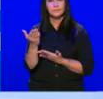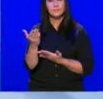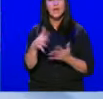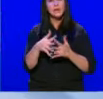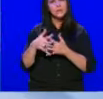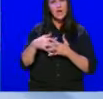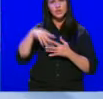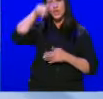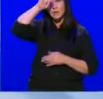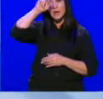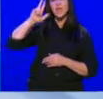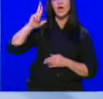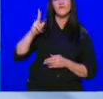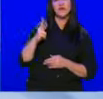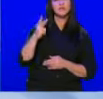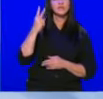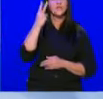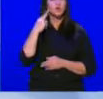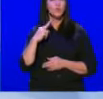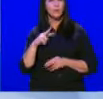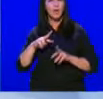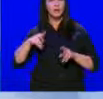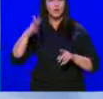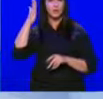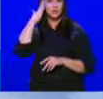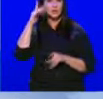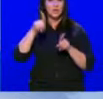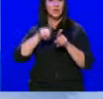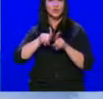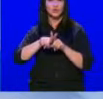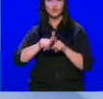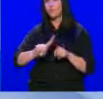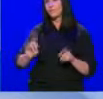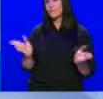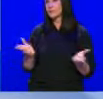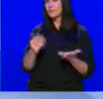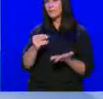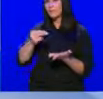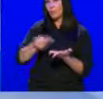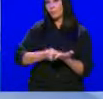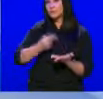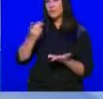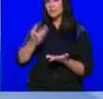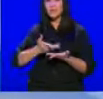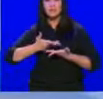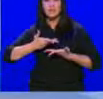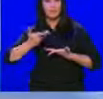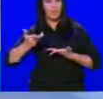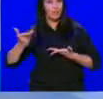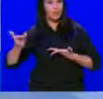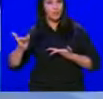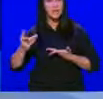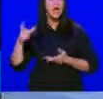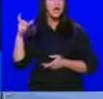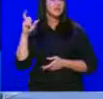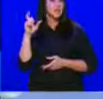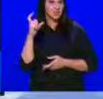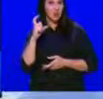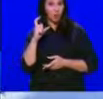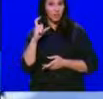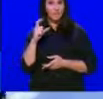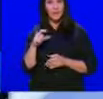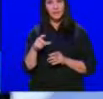САЩ, Германия, Франция, Великобритания и други страни също не са подписали тази декларация. Самия Столтенберг